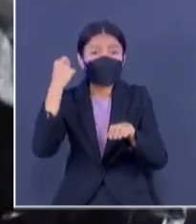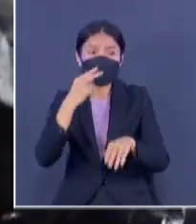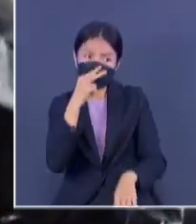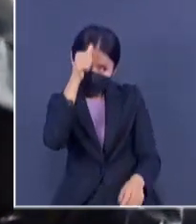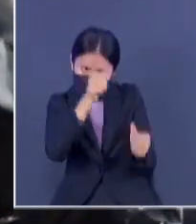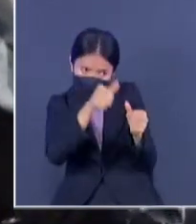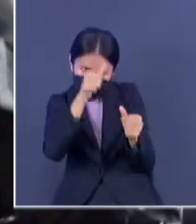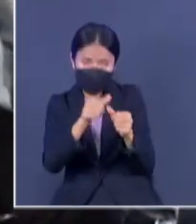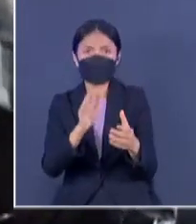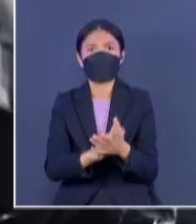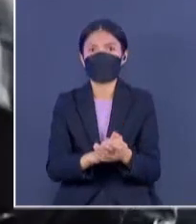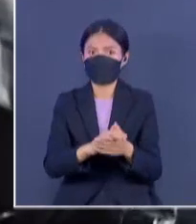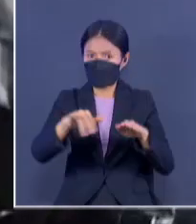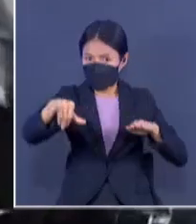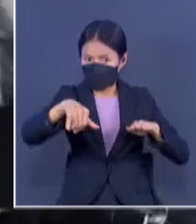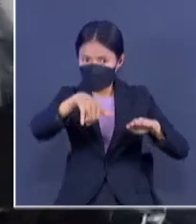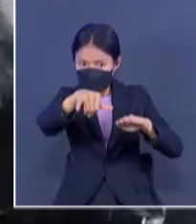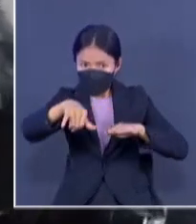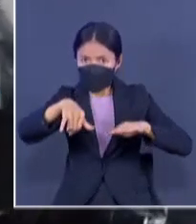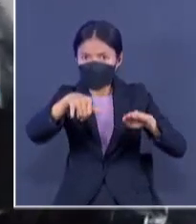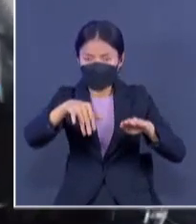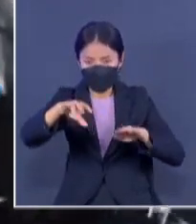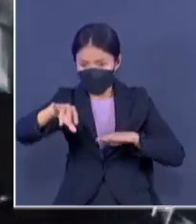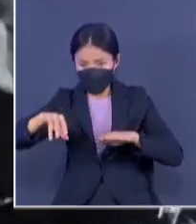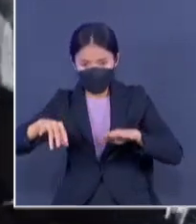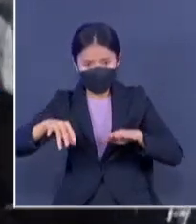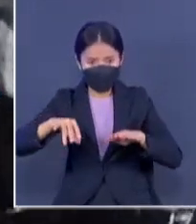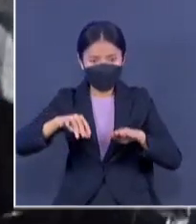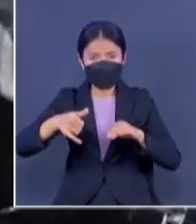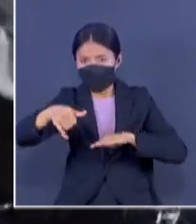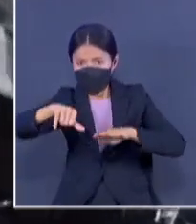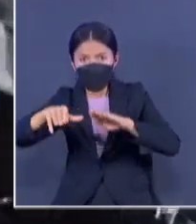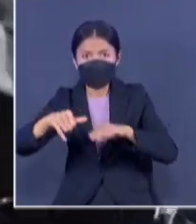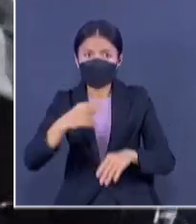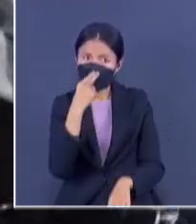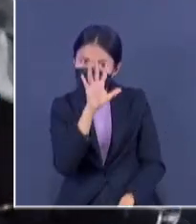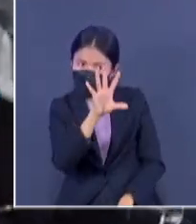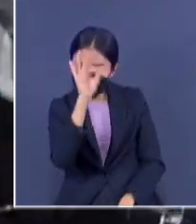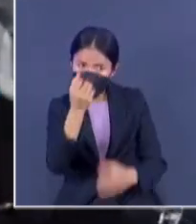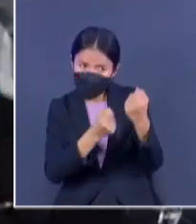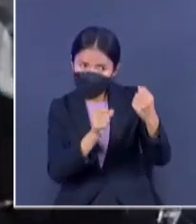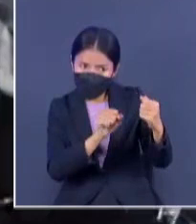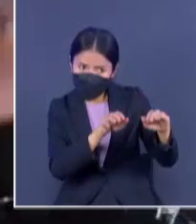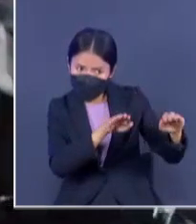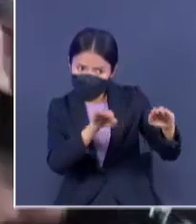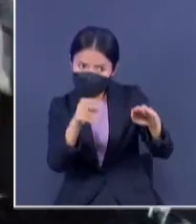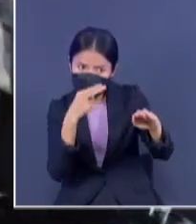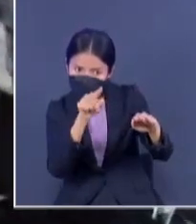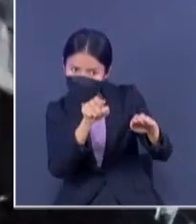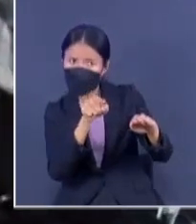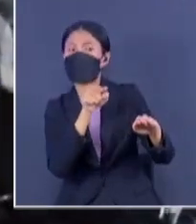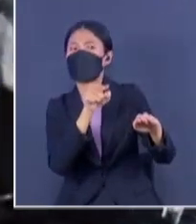าอย่างมาหลายๆคันมันจะเลือกก่อนมันไม่ได้เอาทุกคันนะมันจะเลือกบางทีมันก็ไม่ถูกใจมันก็ไม่ขับ ข